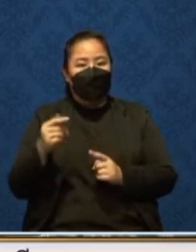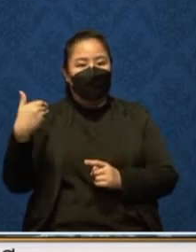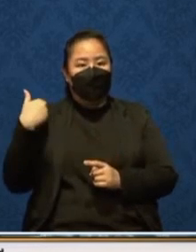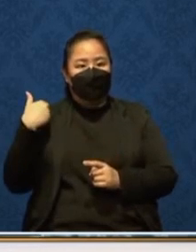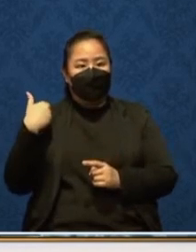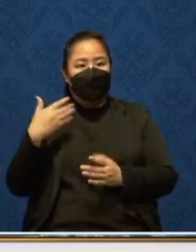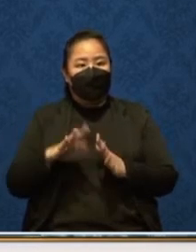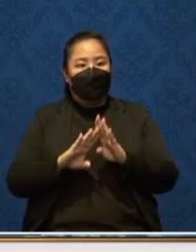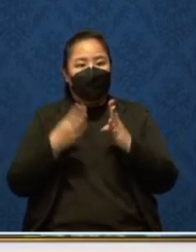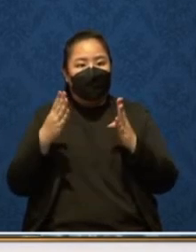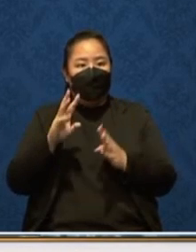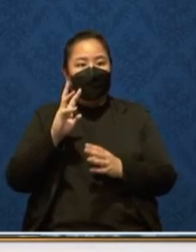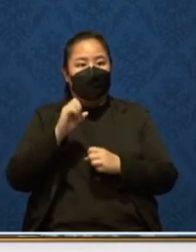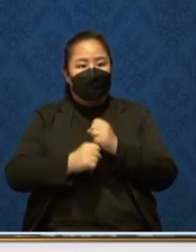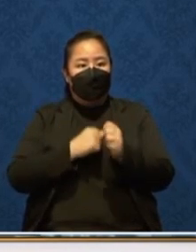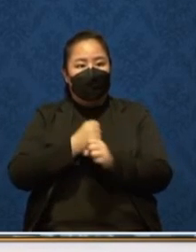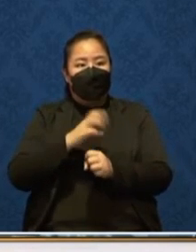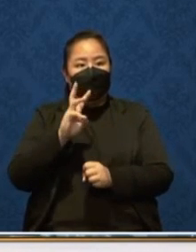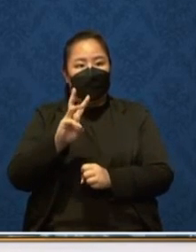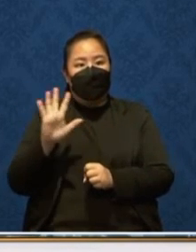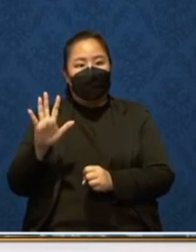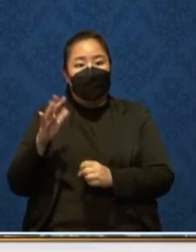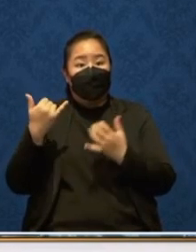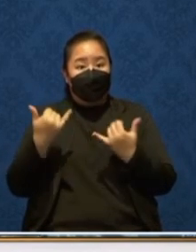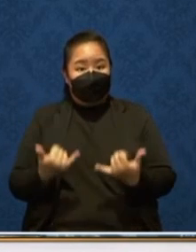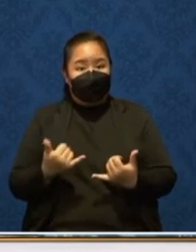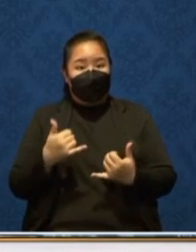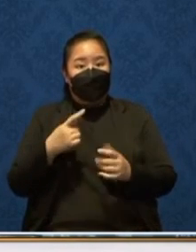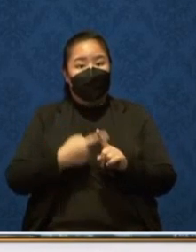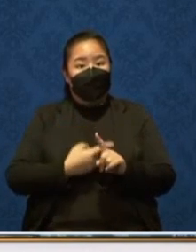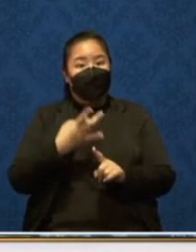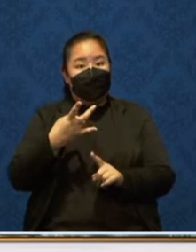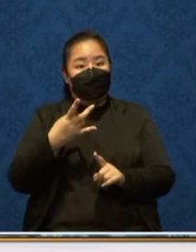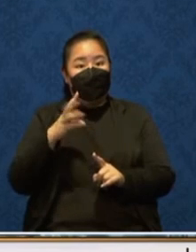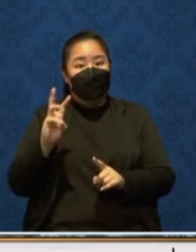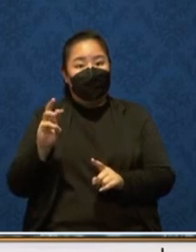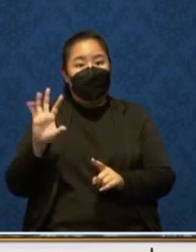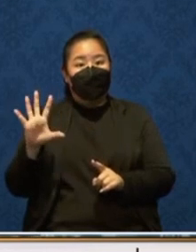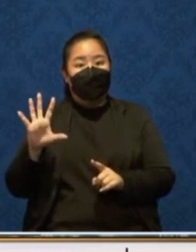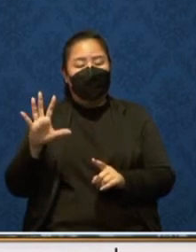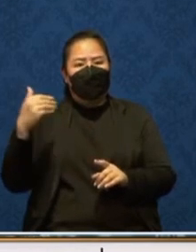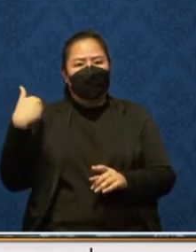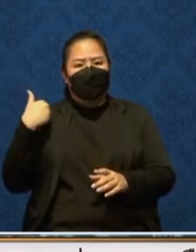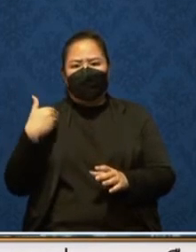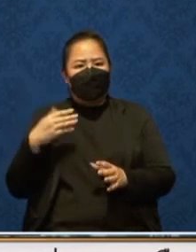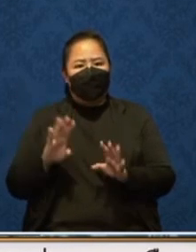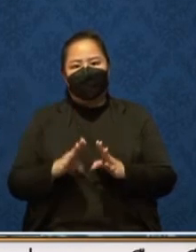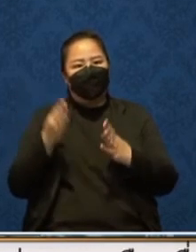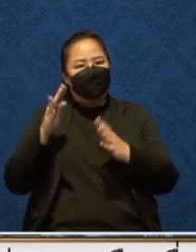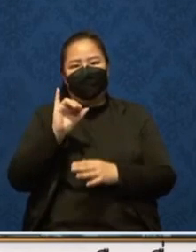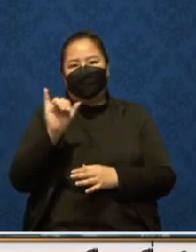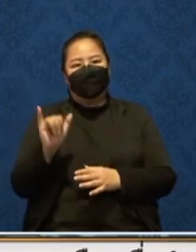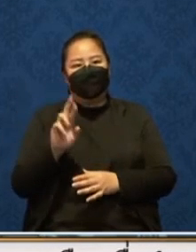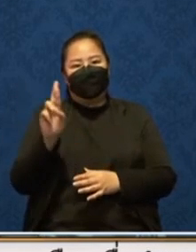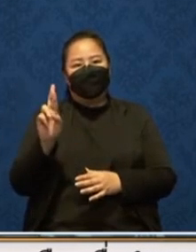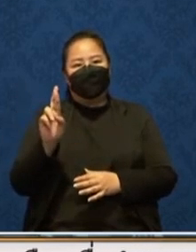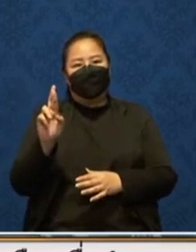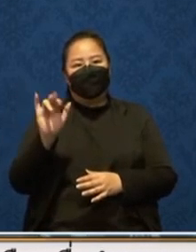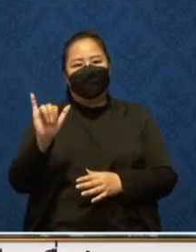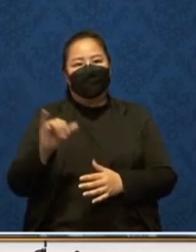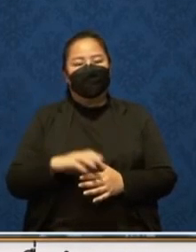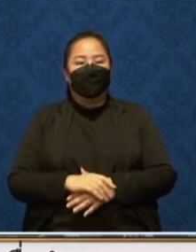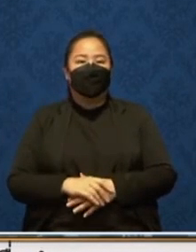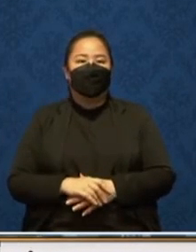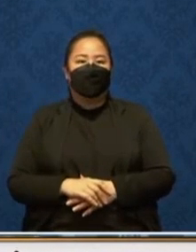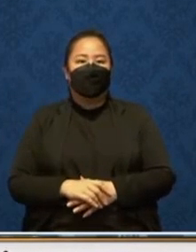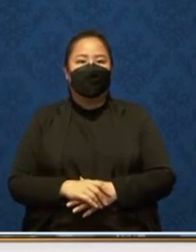บวเปบิการ 65 นี่กระลดา 65 ลไม่มวตลจะไดเปิดบริการใล้ๆแ่นอนเจอโลคเลี้นหมดครั